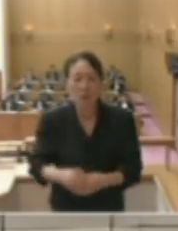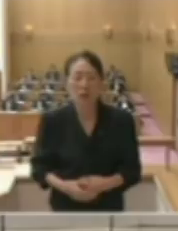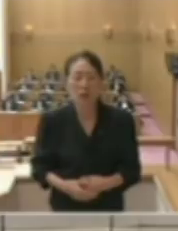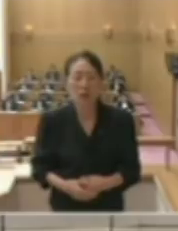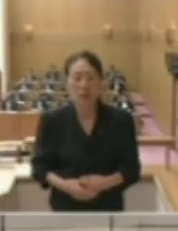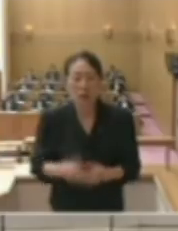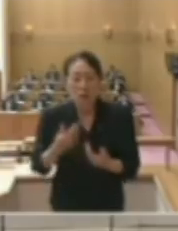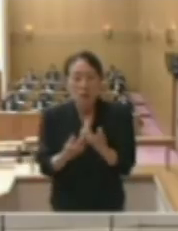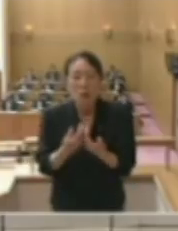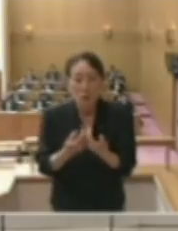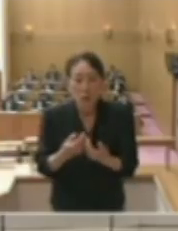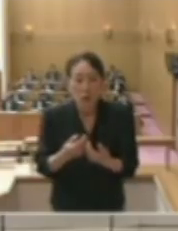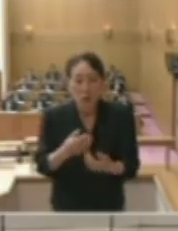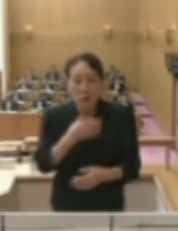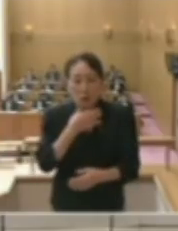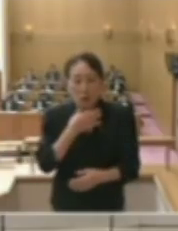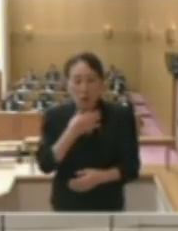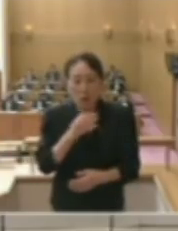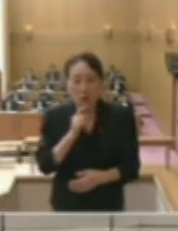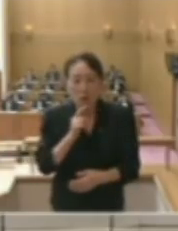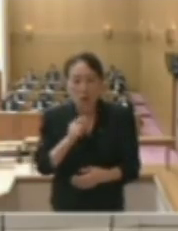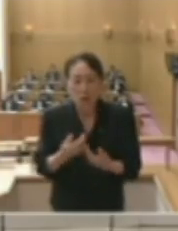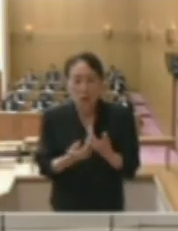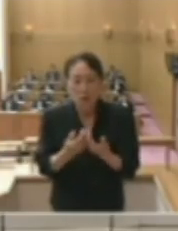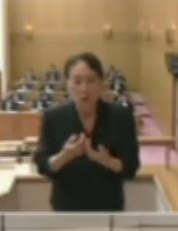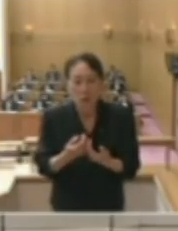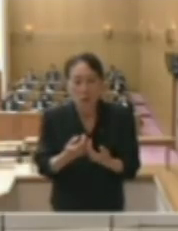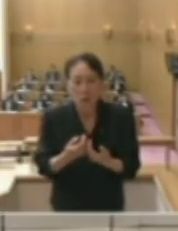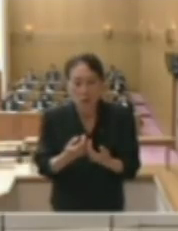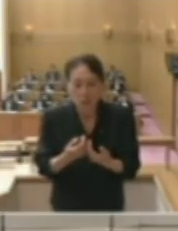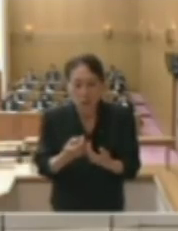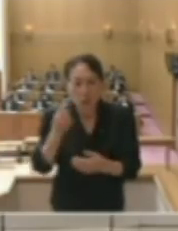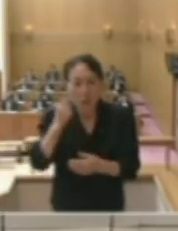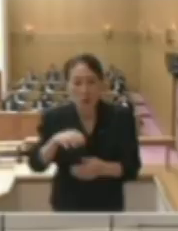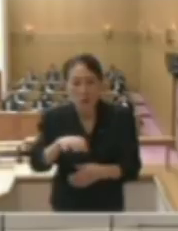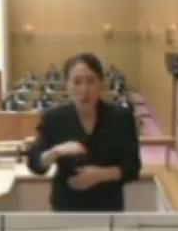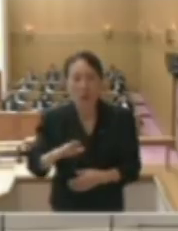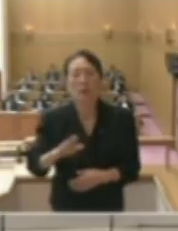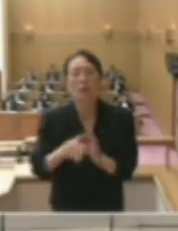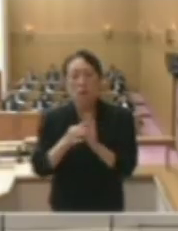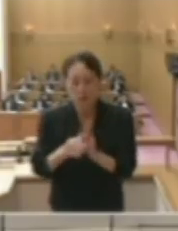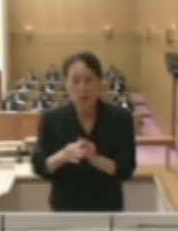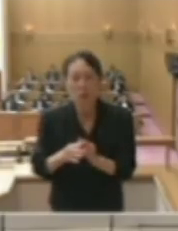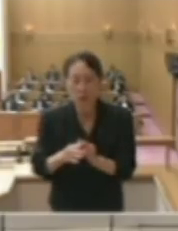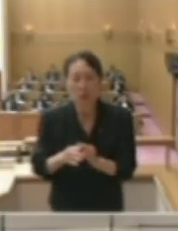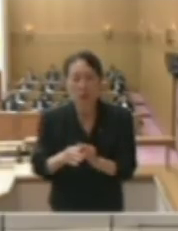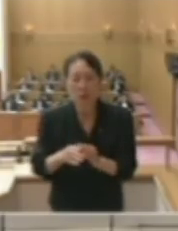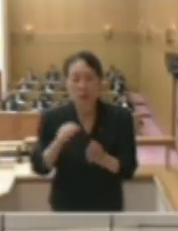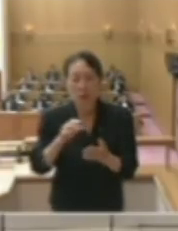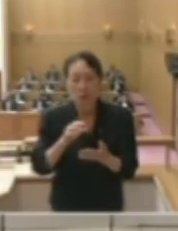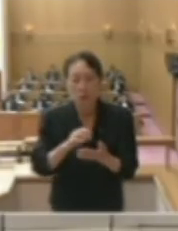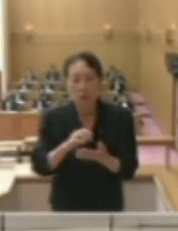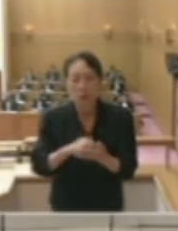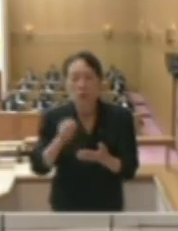不本当と、発言の中に不本当と認められる部分がありますので、措置することにします。